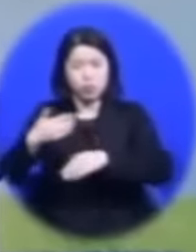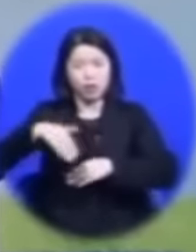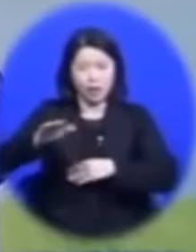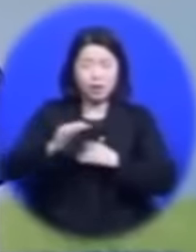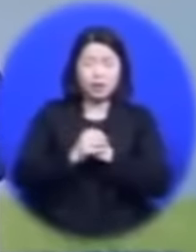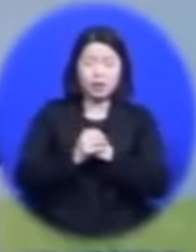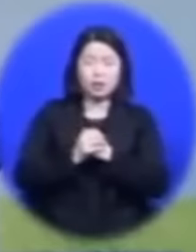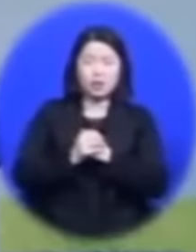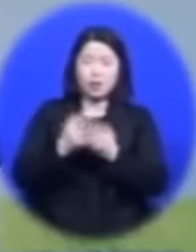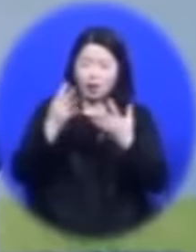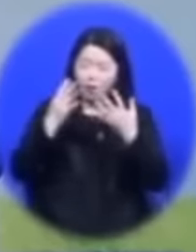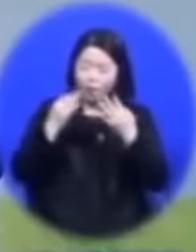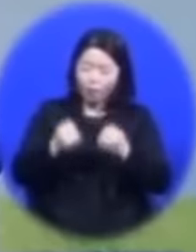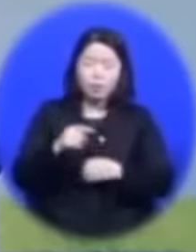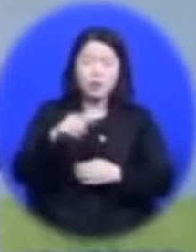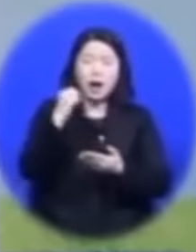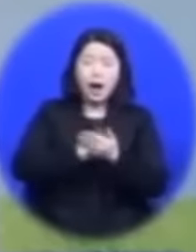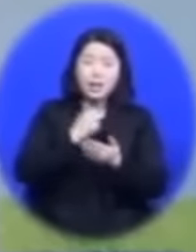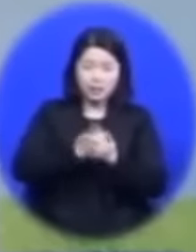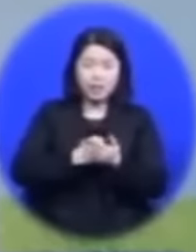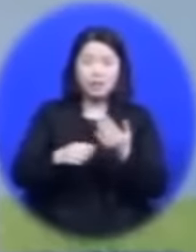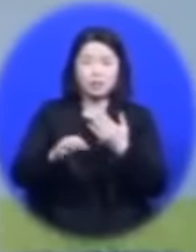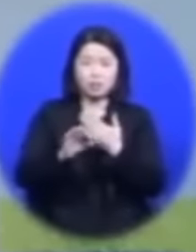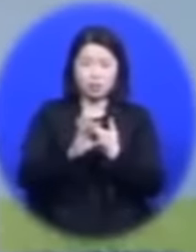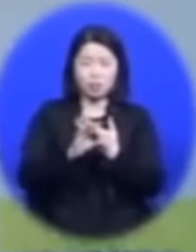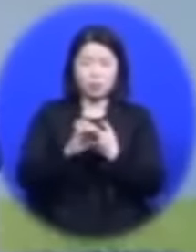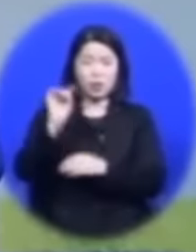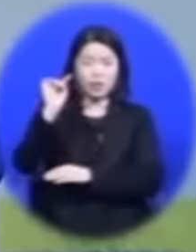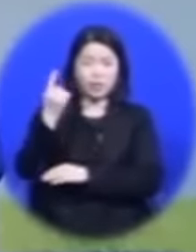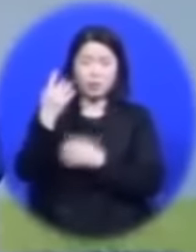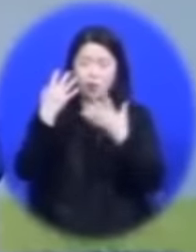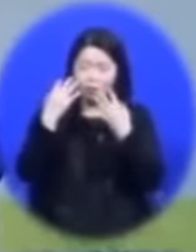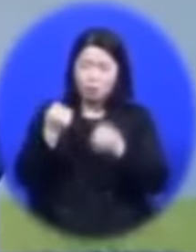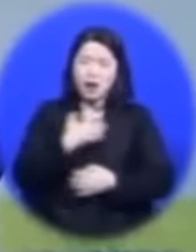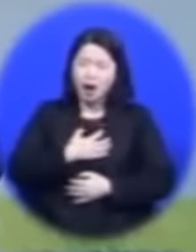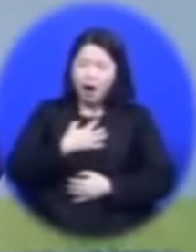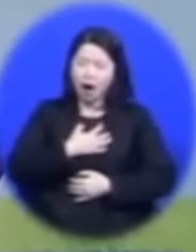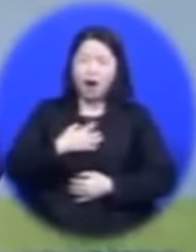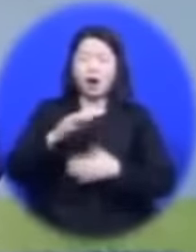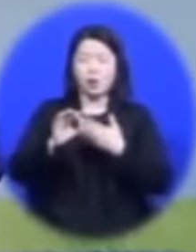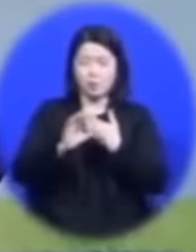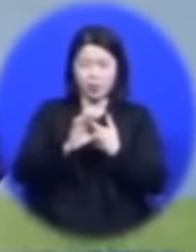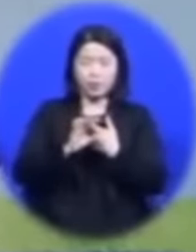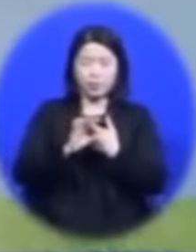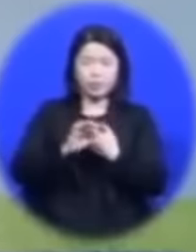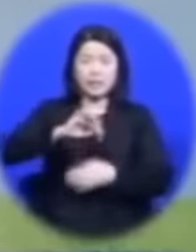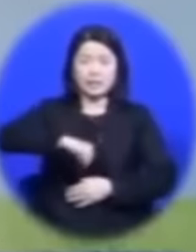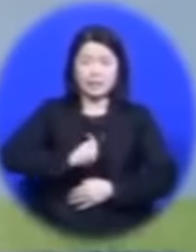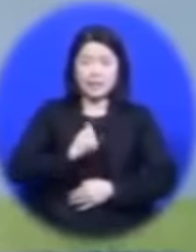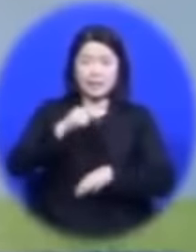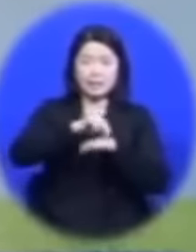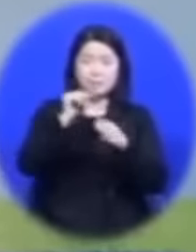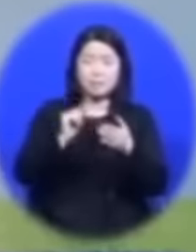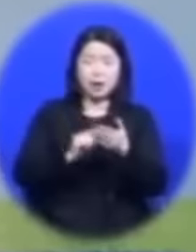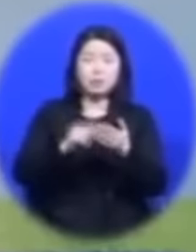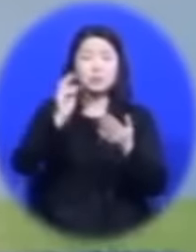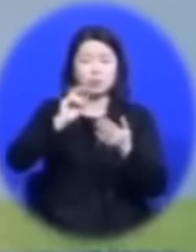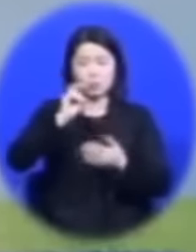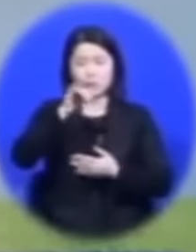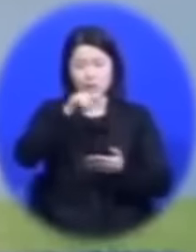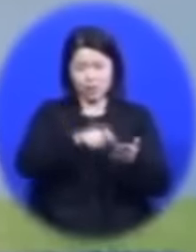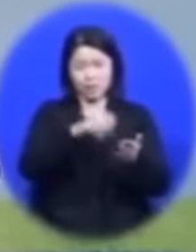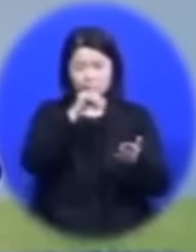여러분 얼마나 그가 안타까웠으면 다윗이 얼마나 괴로웠으면 자기 심정을 그렇게